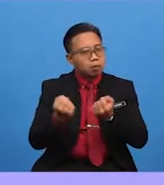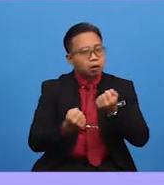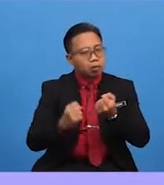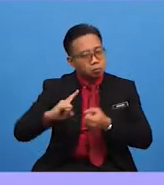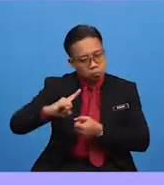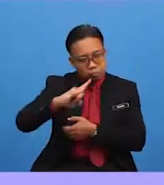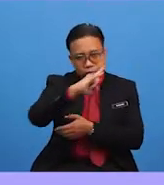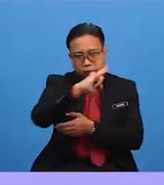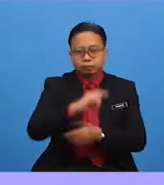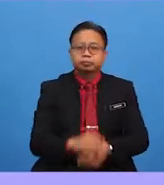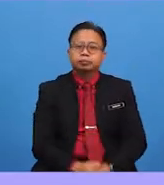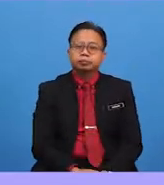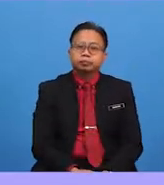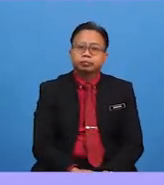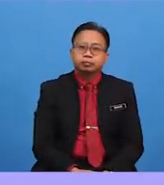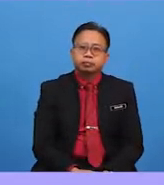Juruterbang.